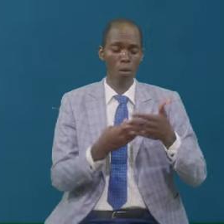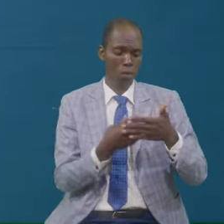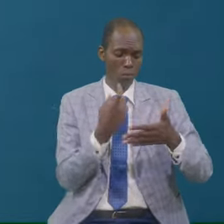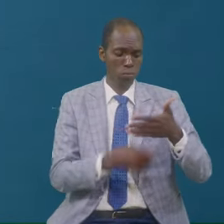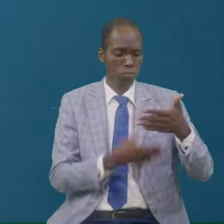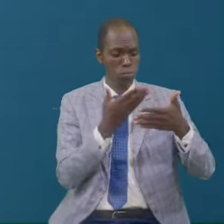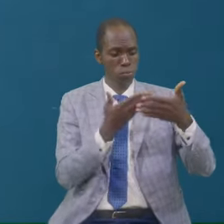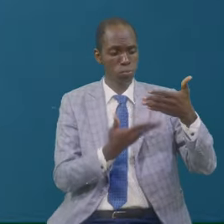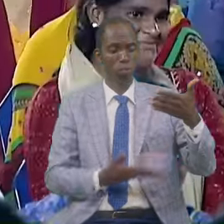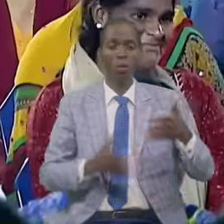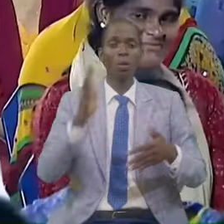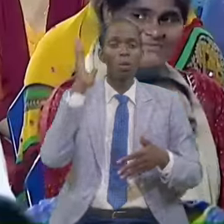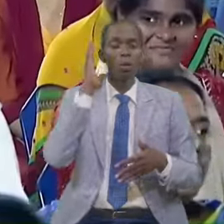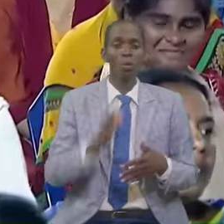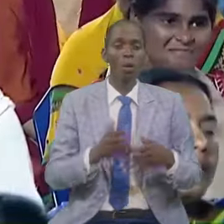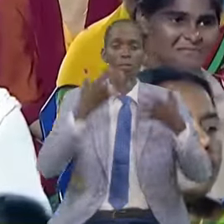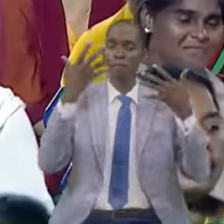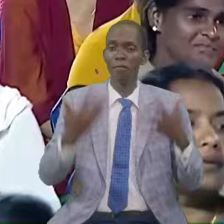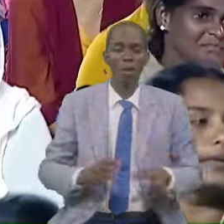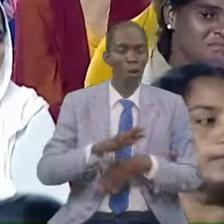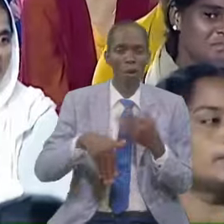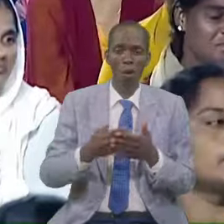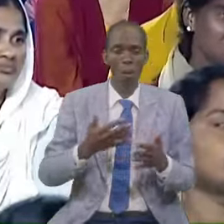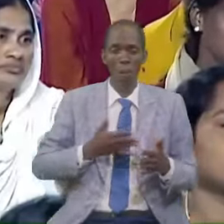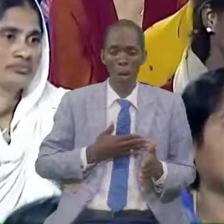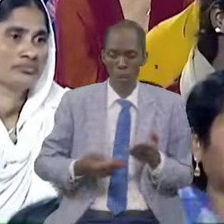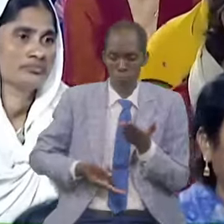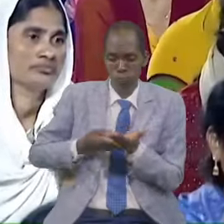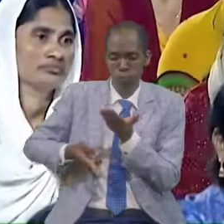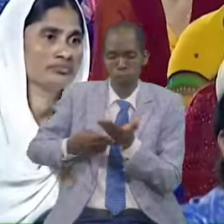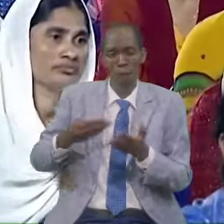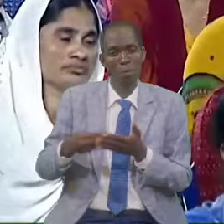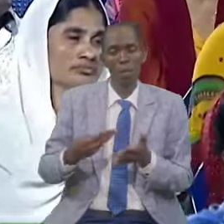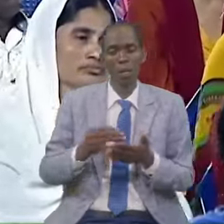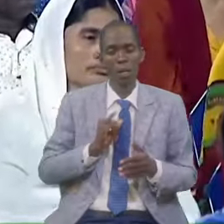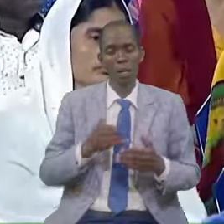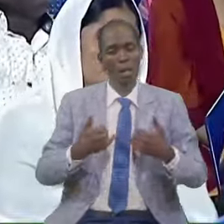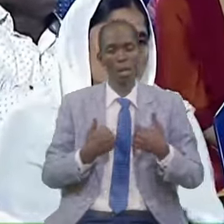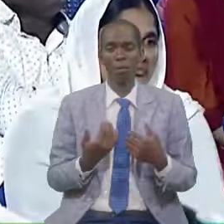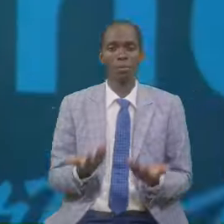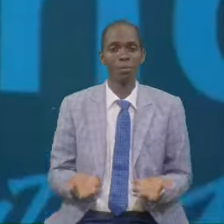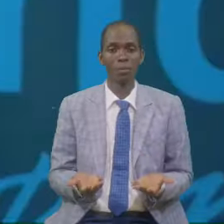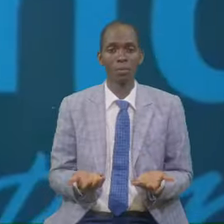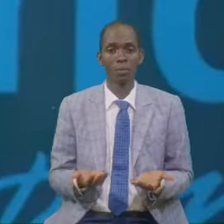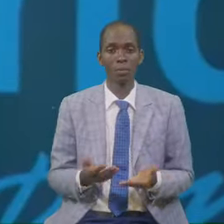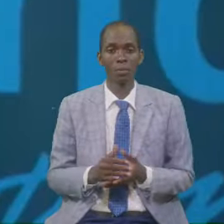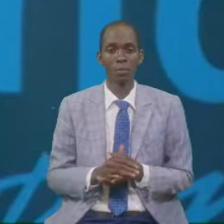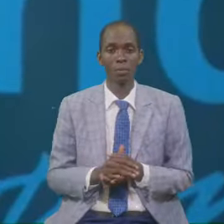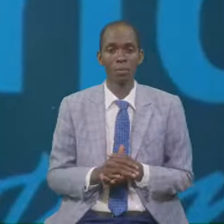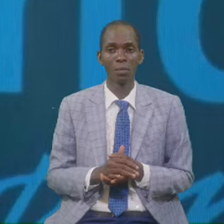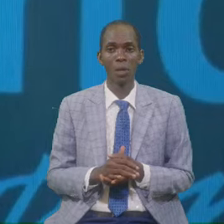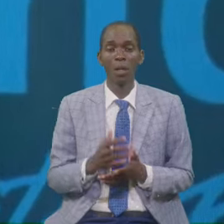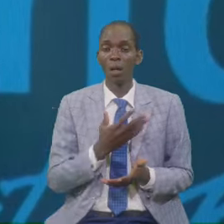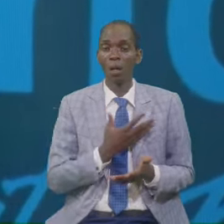earnings I've ever got. అయ్యో, నా జీవితకాలపు సంపాదన అంతా వెచ్చించిన ఈ ఛార్జీలు కట్టలేనే. And there's no advocate